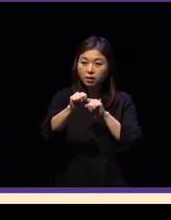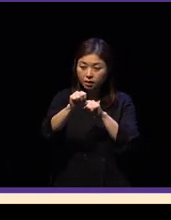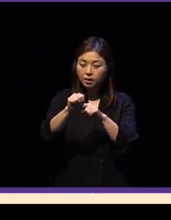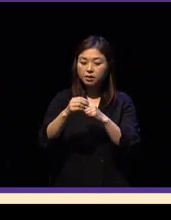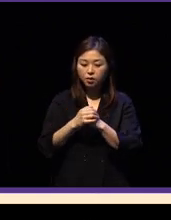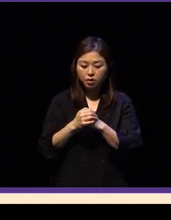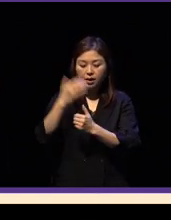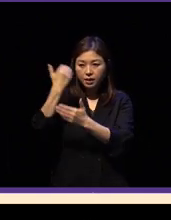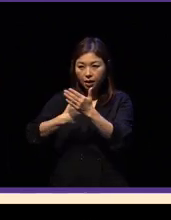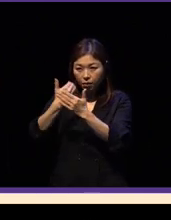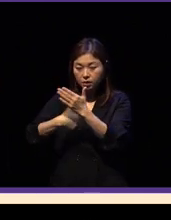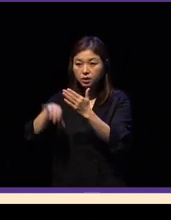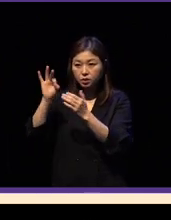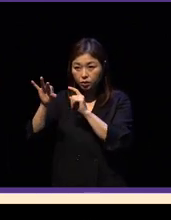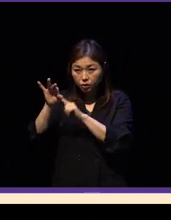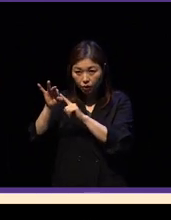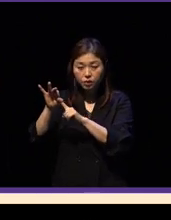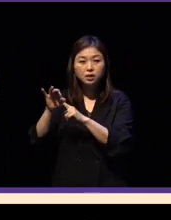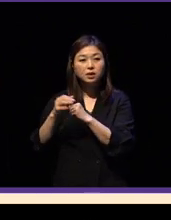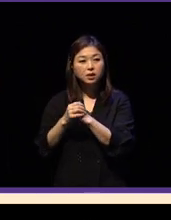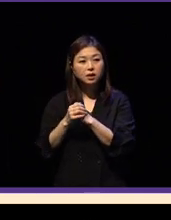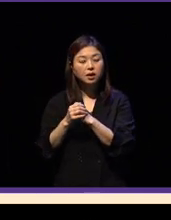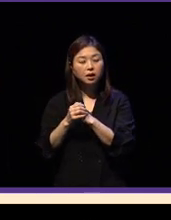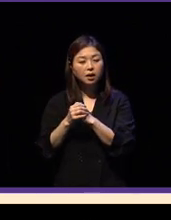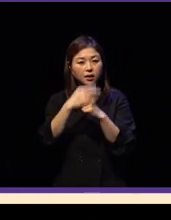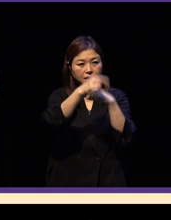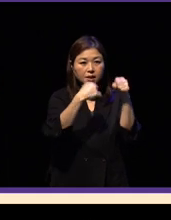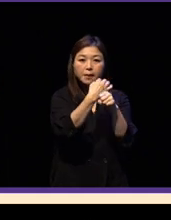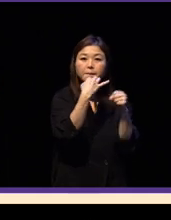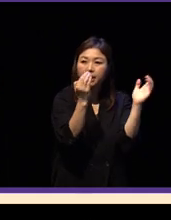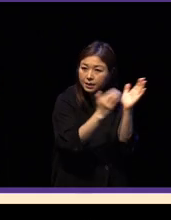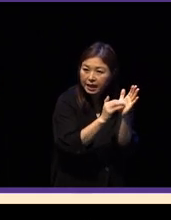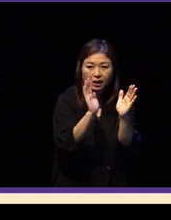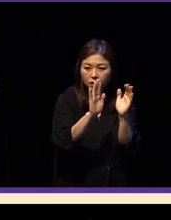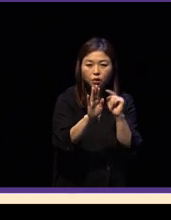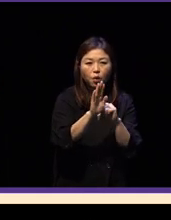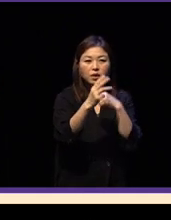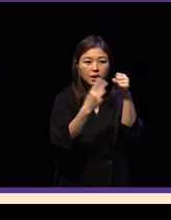단연간 예산으로 병행해서 선정하게 됩니다.